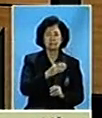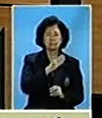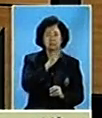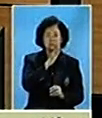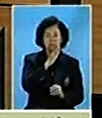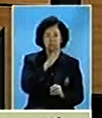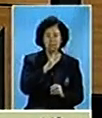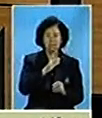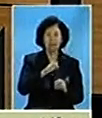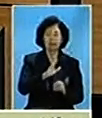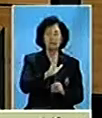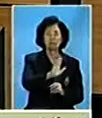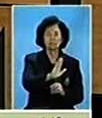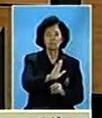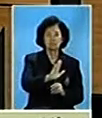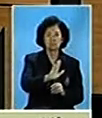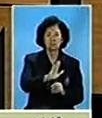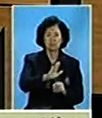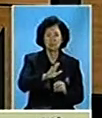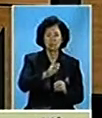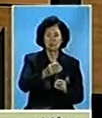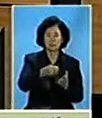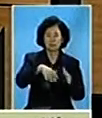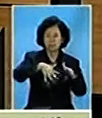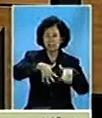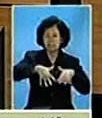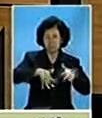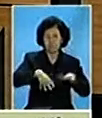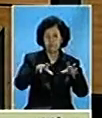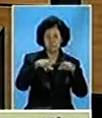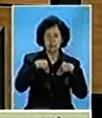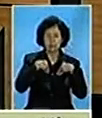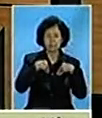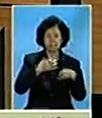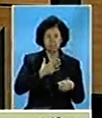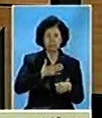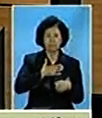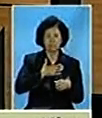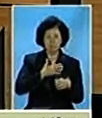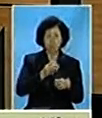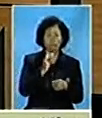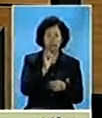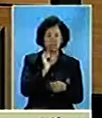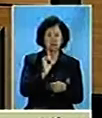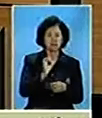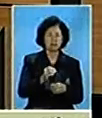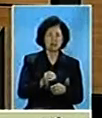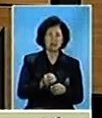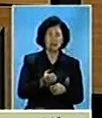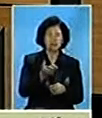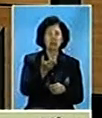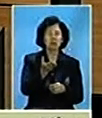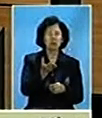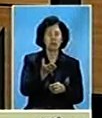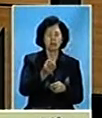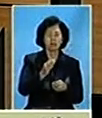เป็นความเห็นของทางภาคเอกชนภาคประชาชนเห็นด้วยก็ผมก็ไม่ขัดข้องนะครับดังนั้นเนี่ยผมจึงจะขออนุญาตท่